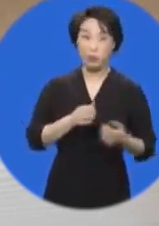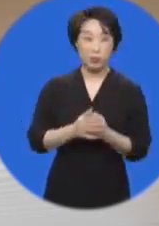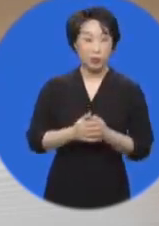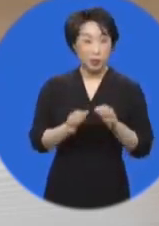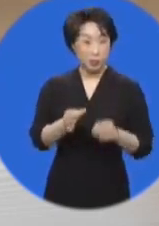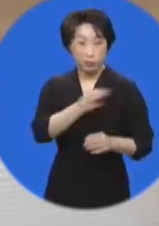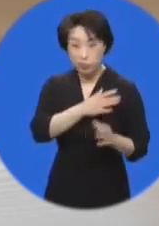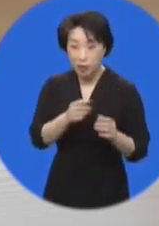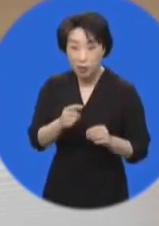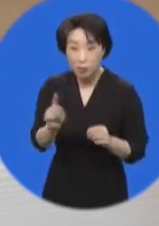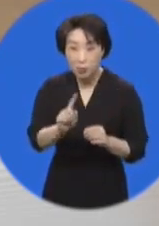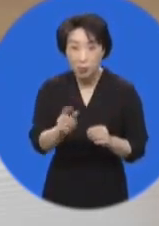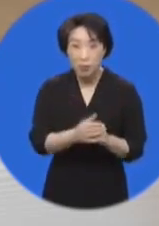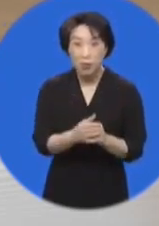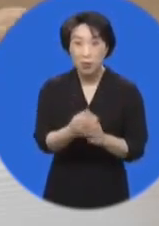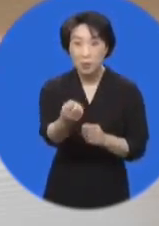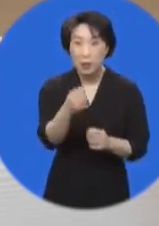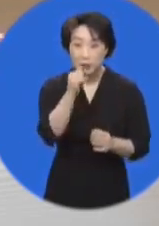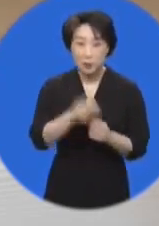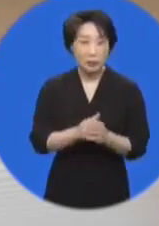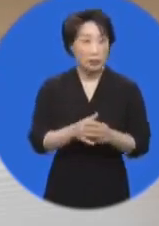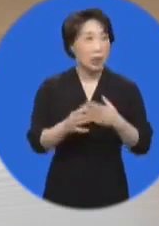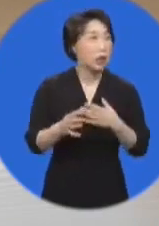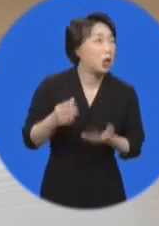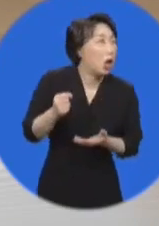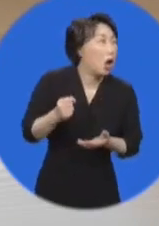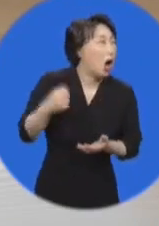있는 사람들이 뭐라고 그래요? 내가 돈은